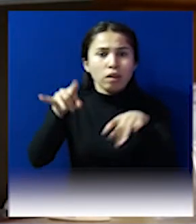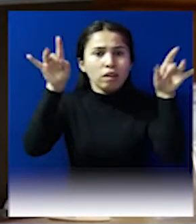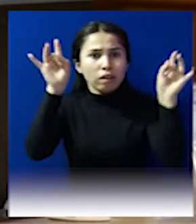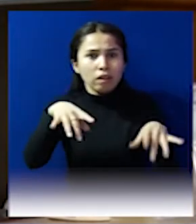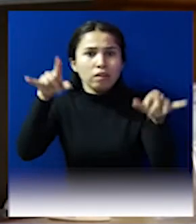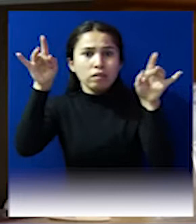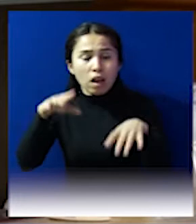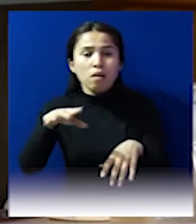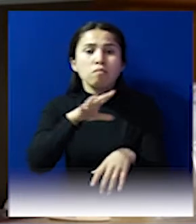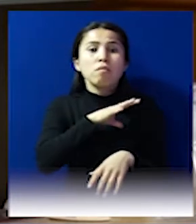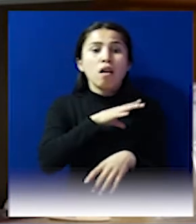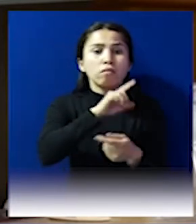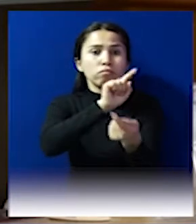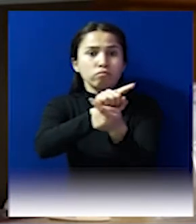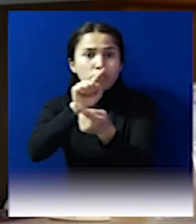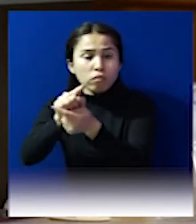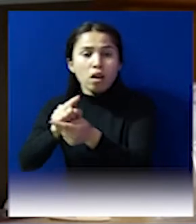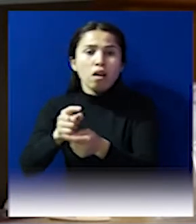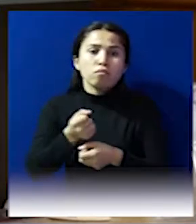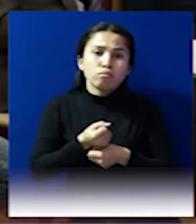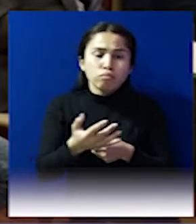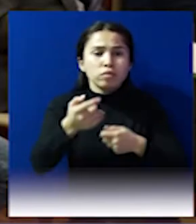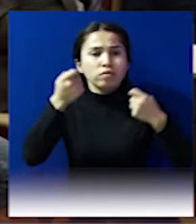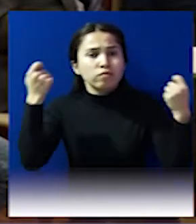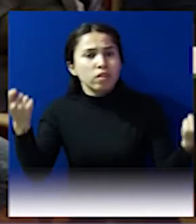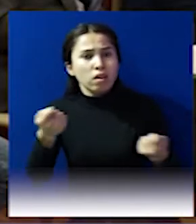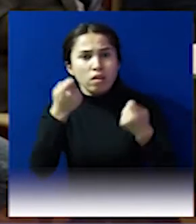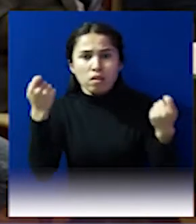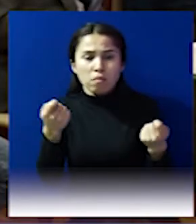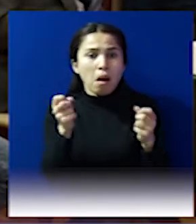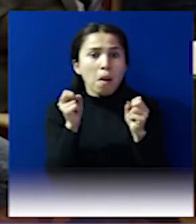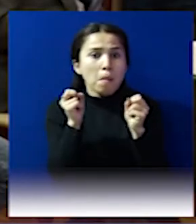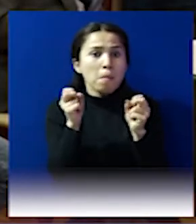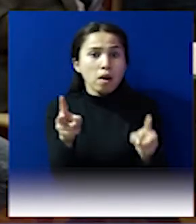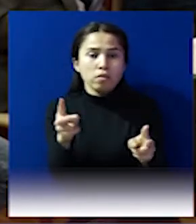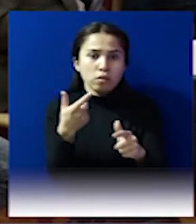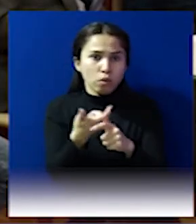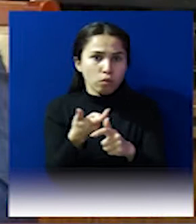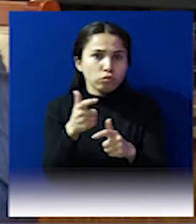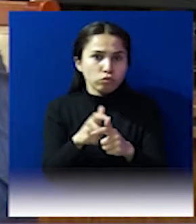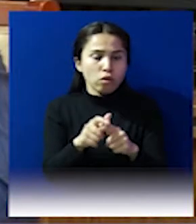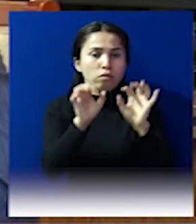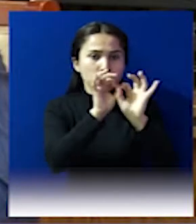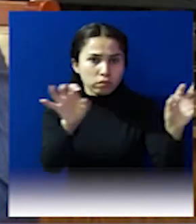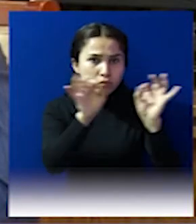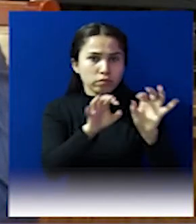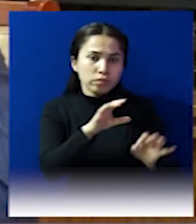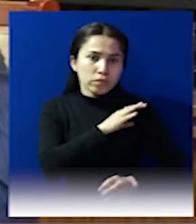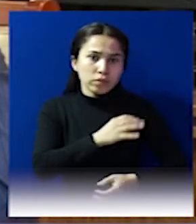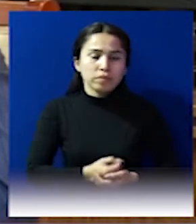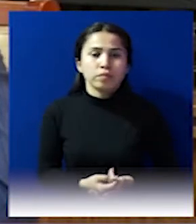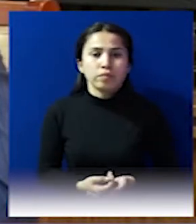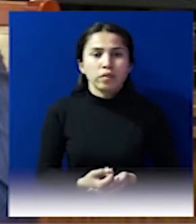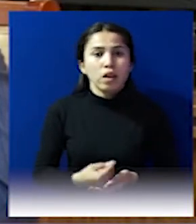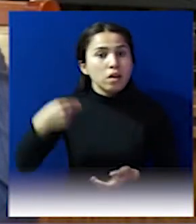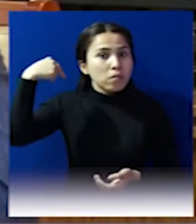416,1 миллион теңгеге қаражат қарастырылып отыр. Кәсіп ашып, нәсіп табамын деушілерге мемлекет тарапынан орасан зор қаржылық қолдау